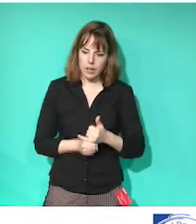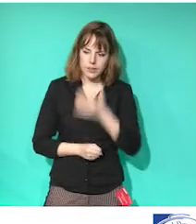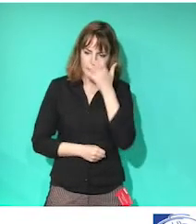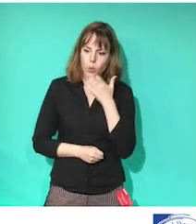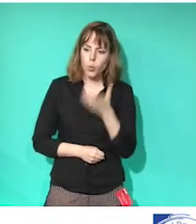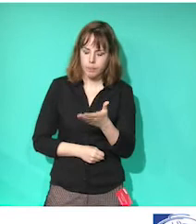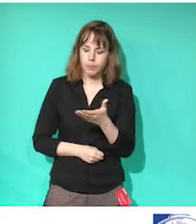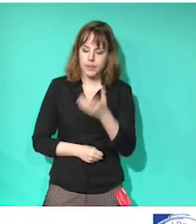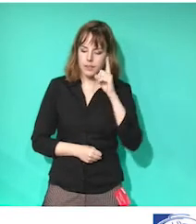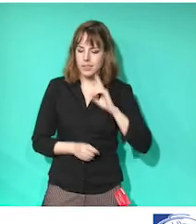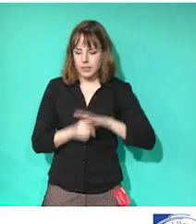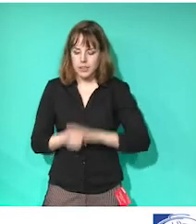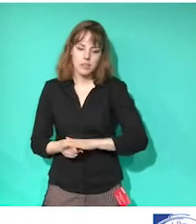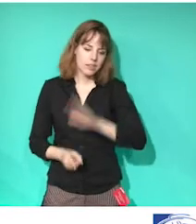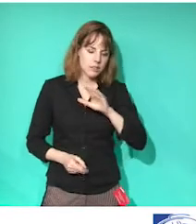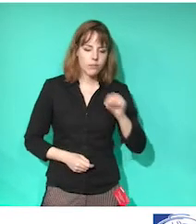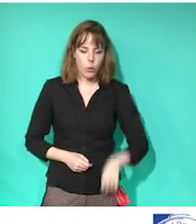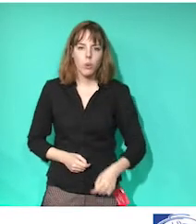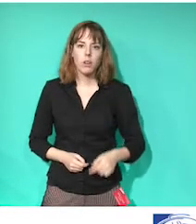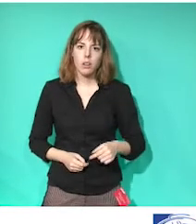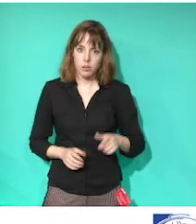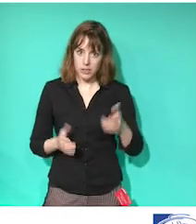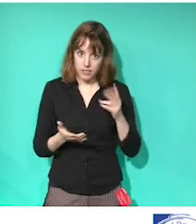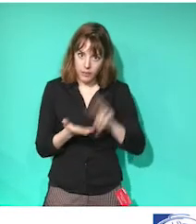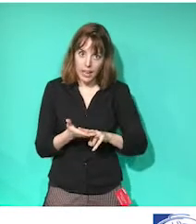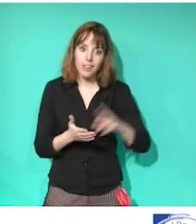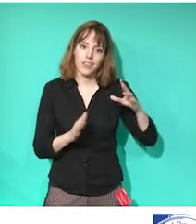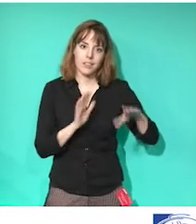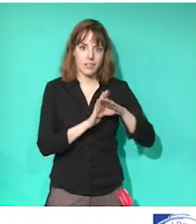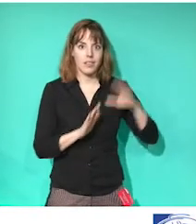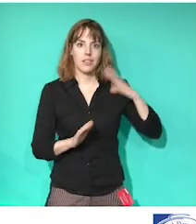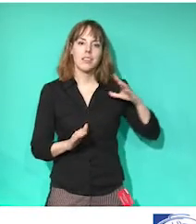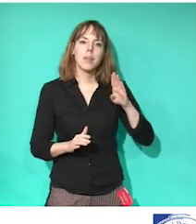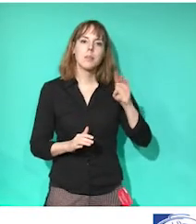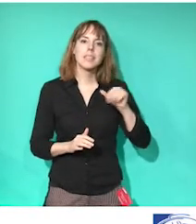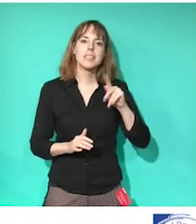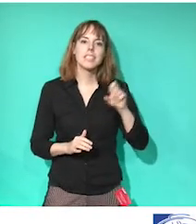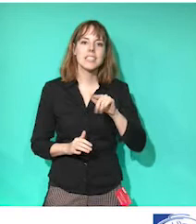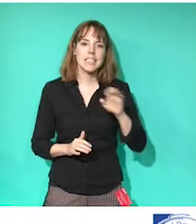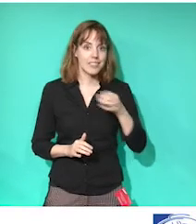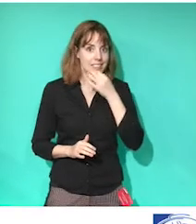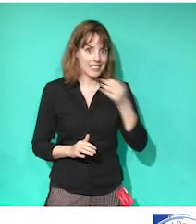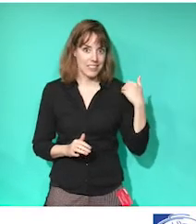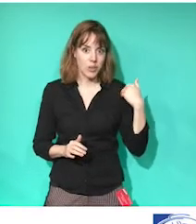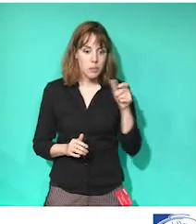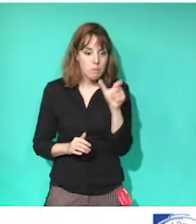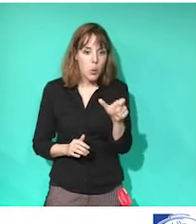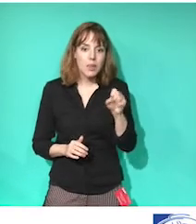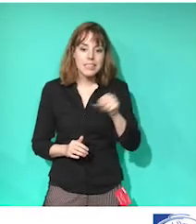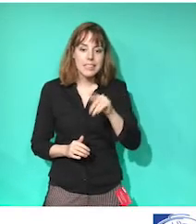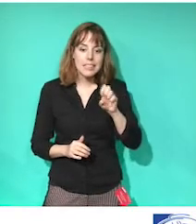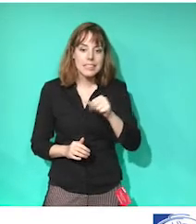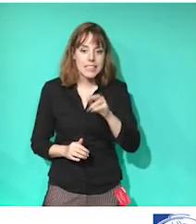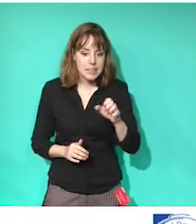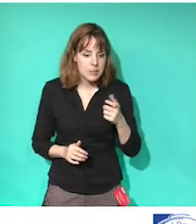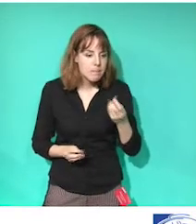Parce que le sexisme, c'est aussi un mot qui n'est pas, je reprends ce que disait Brigitte tout à l'heure, c'est quand même un mot parfois qui n'est pas souvent